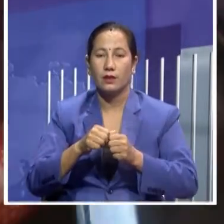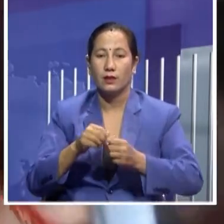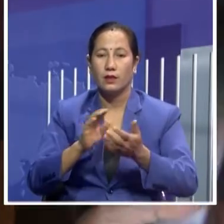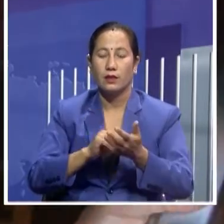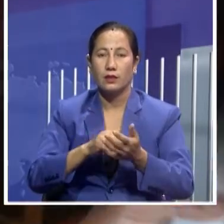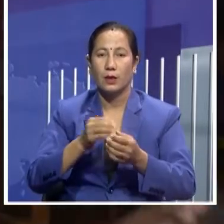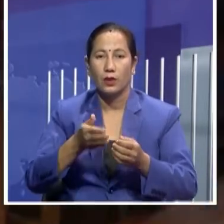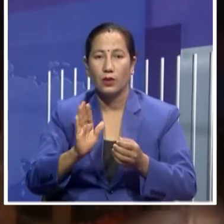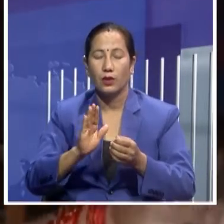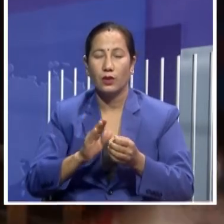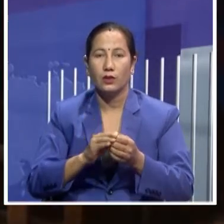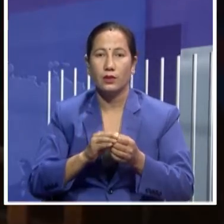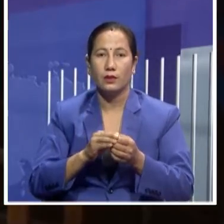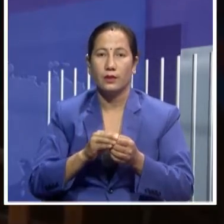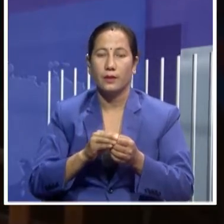थियो,